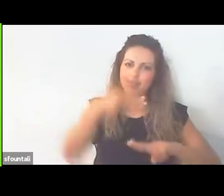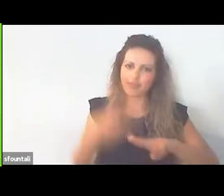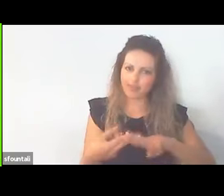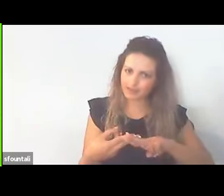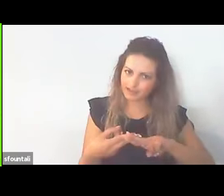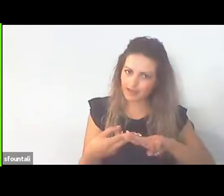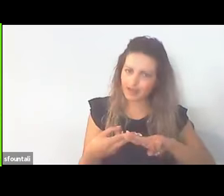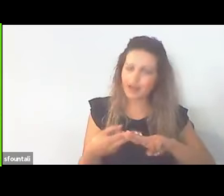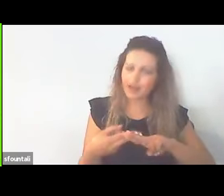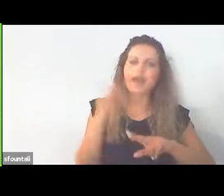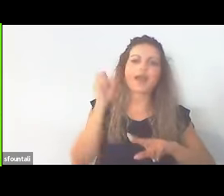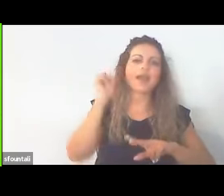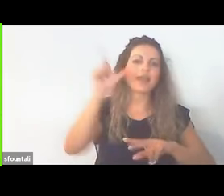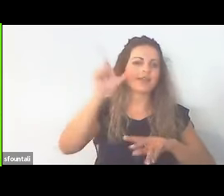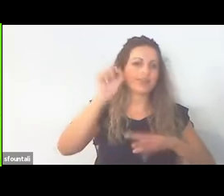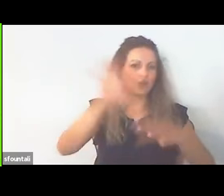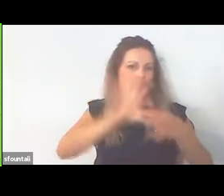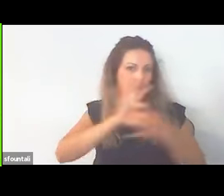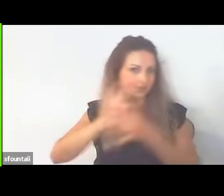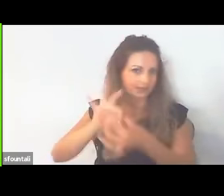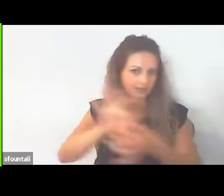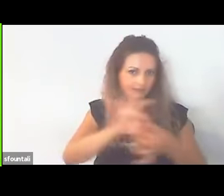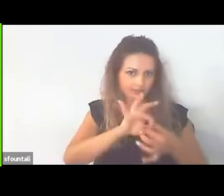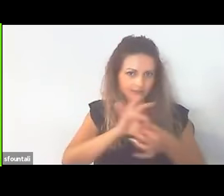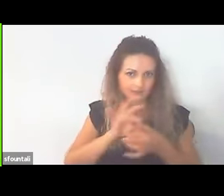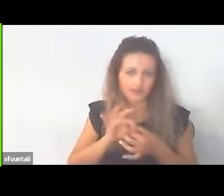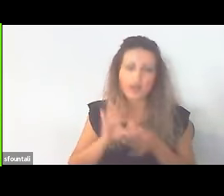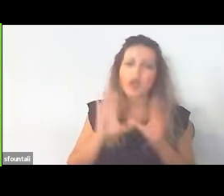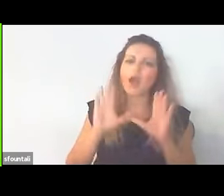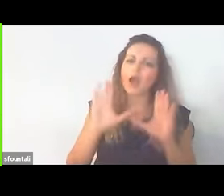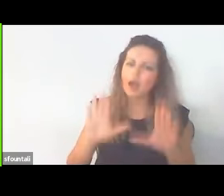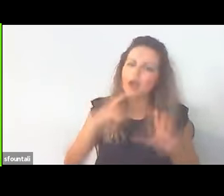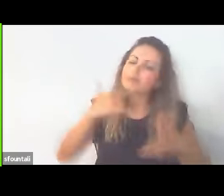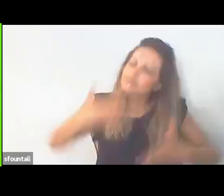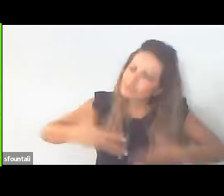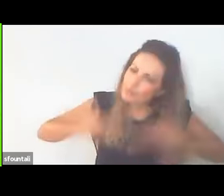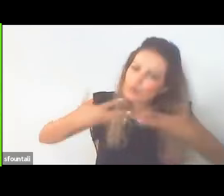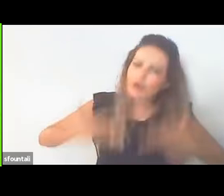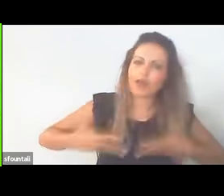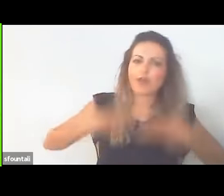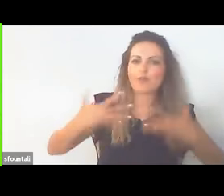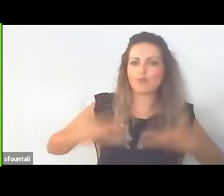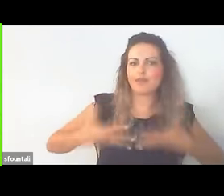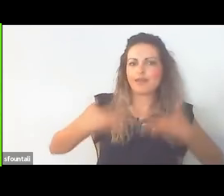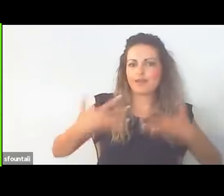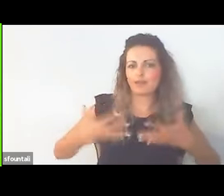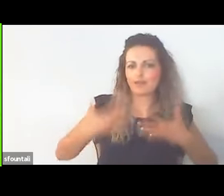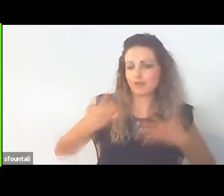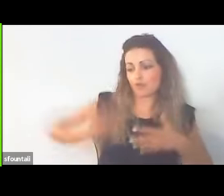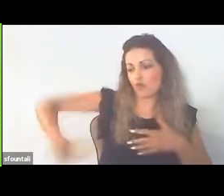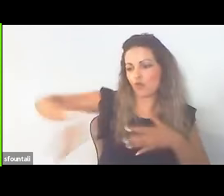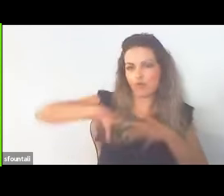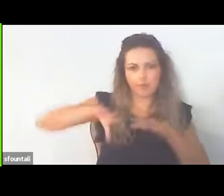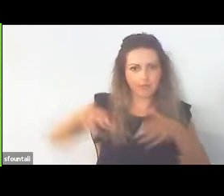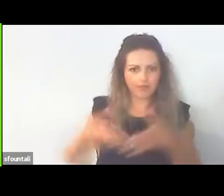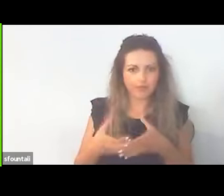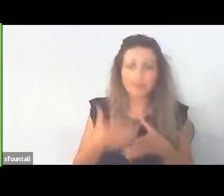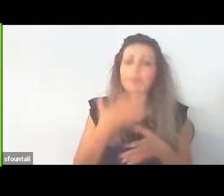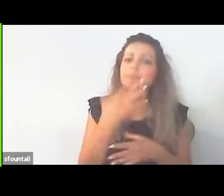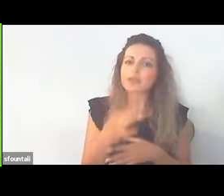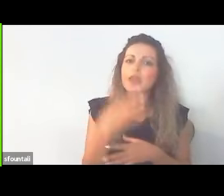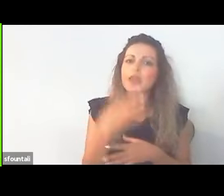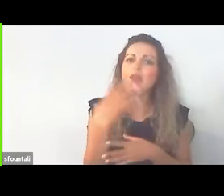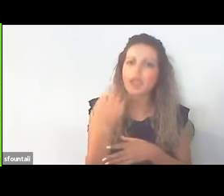συγκεκριμένη εκδήλωση, για την οποία ωστόσο είμαστε πάρα πολύ χαρούμενες και χαρούμενοι εδώ, γιατί έρχεται 13